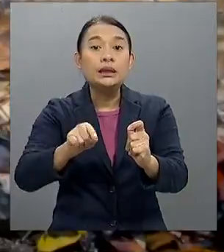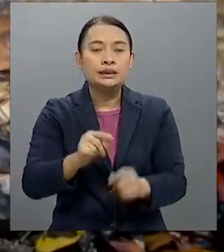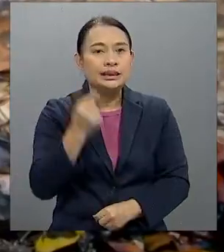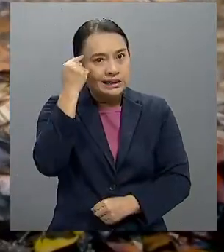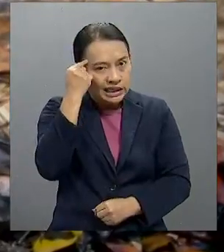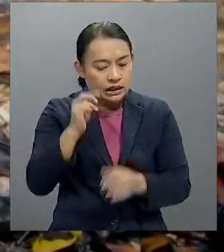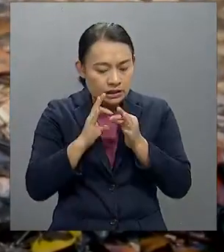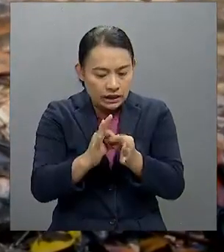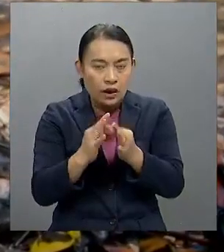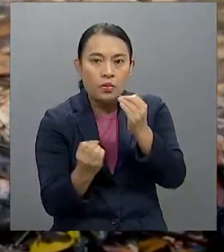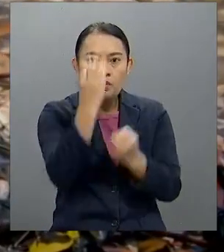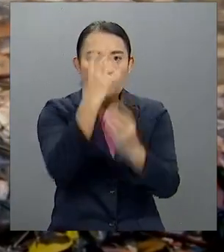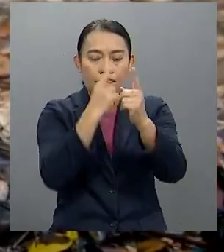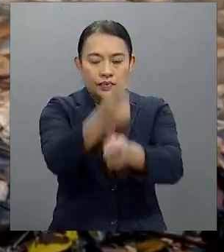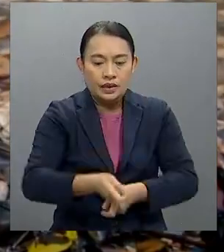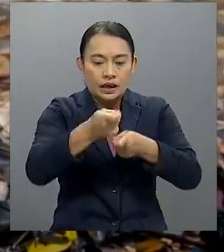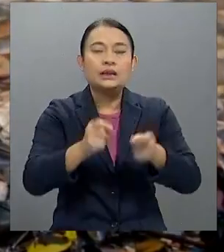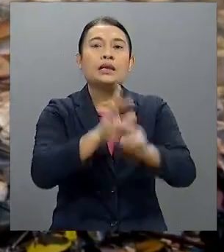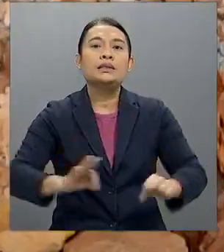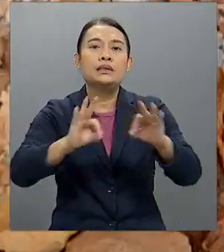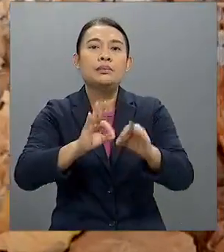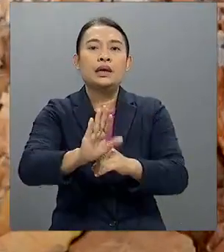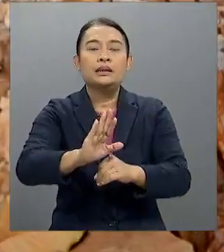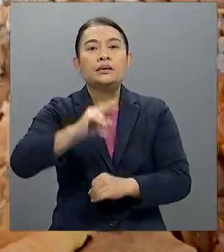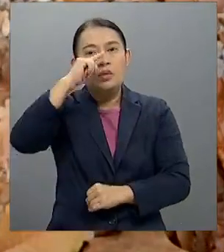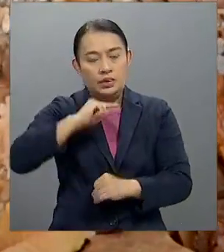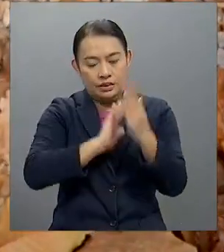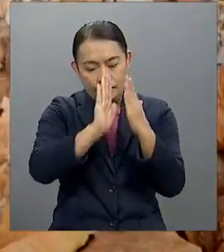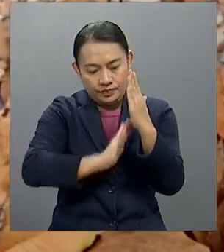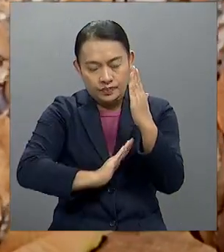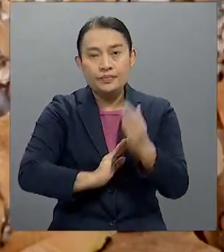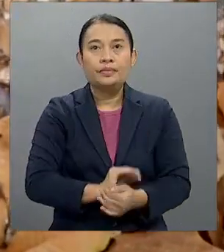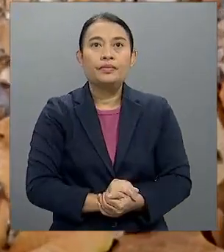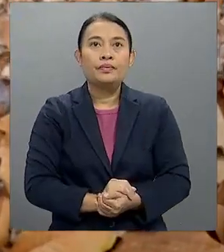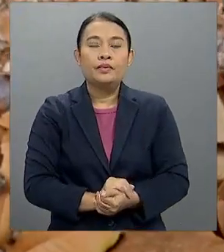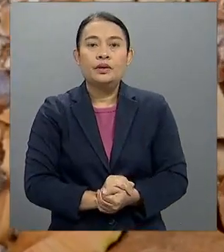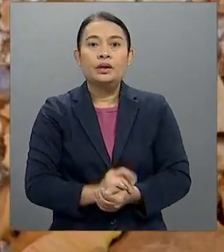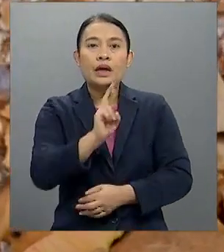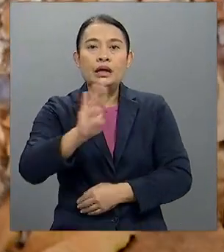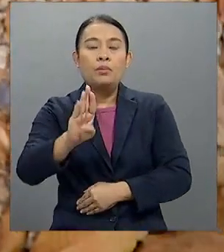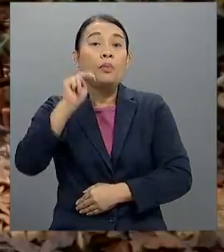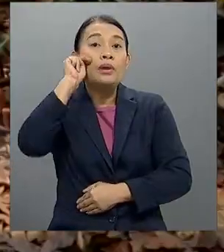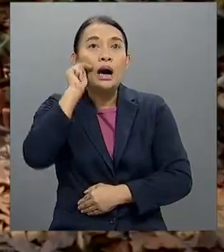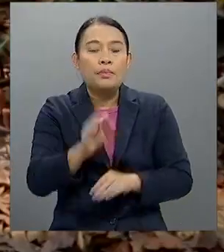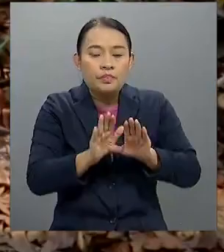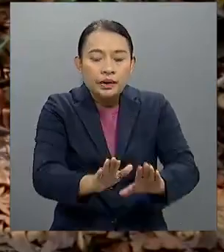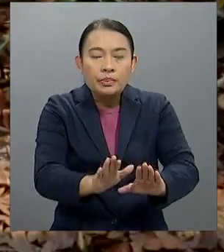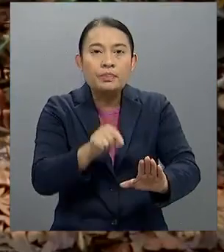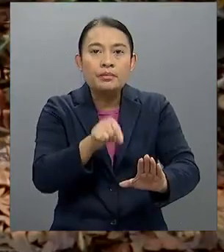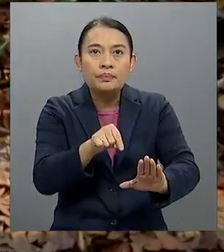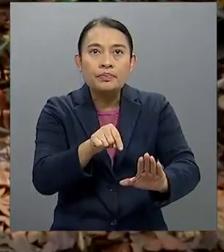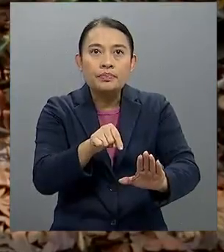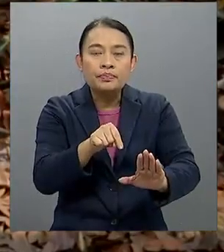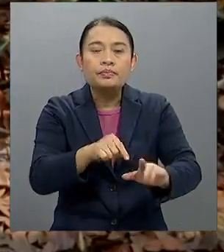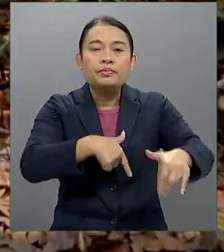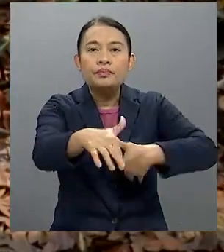ำคัญอีกพื้นที่หนึ่งของประเทศจากการจัดระบบธนาคารน้ำใต้ดินระบบปิดในชุมชนสร้าง